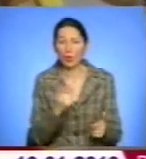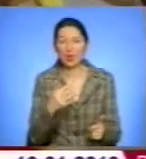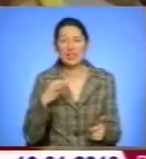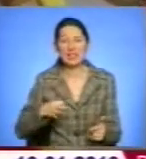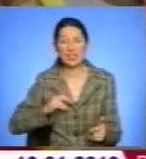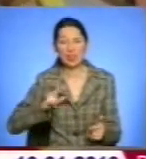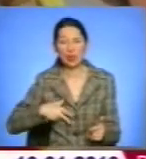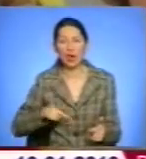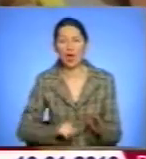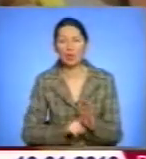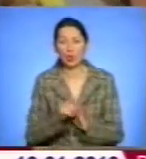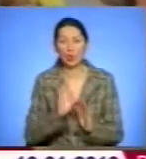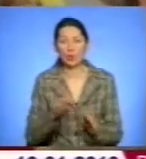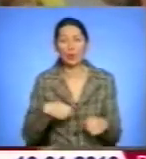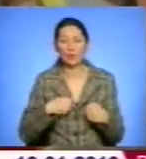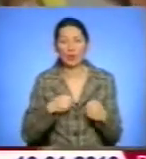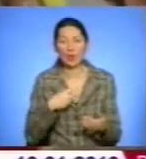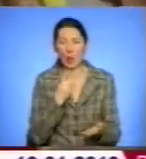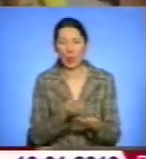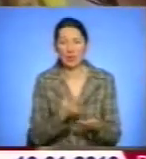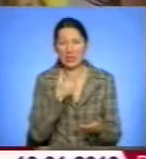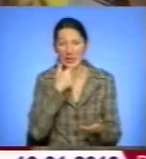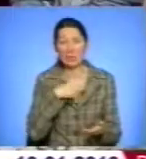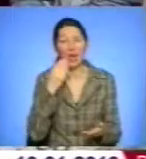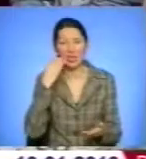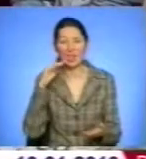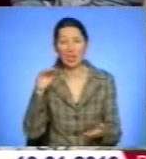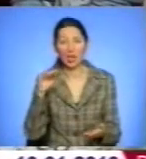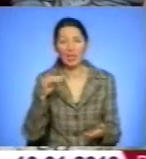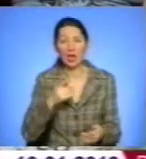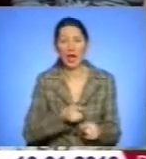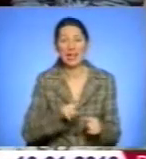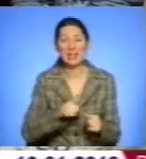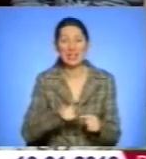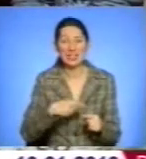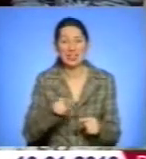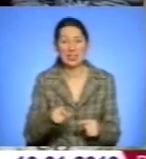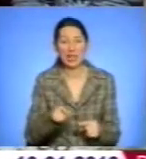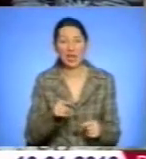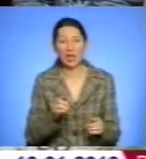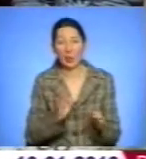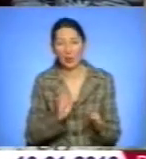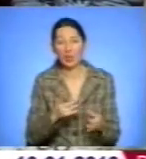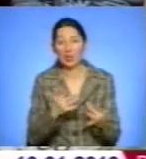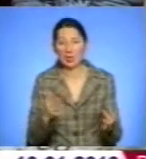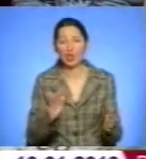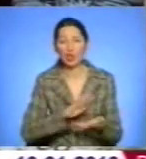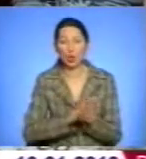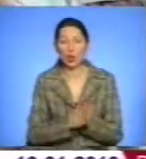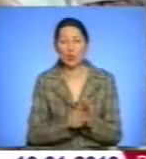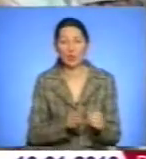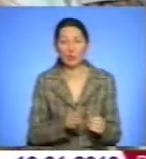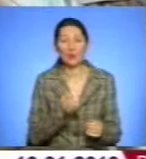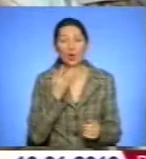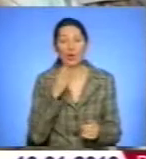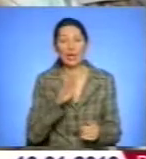перших порах буде намагатися показати себе як найкраще. І через це час від часу може потрапити у незручні ситуації. Але